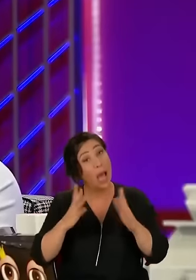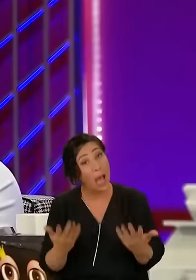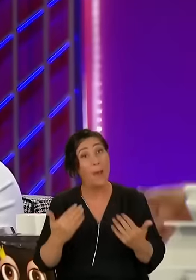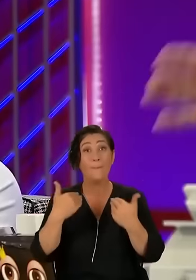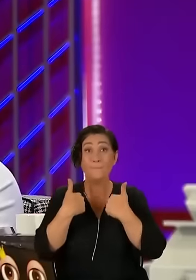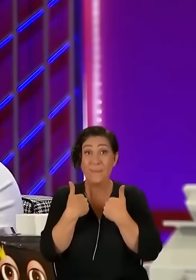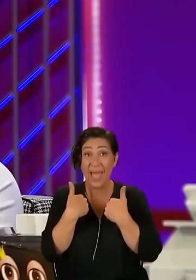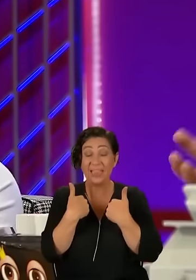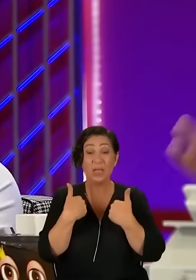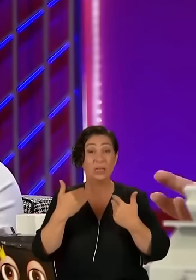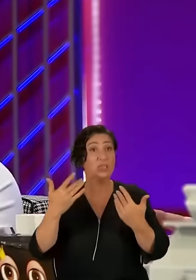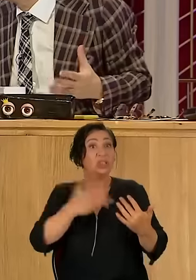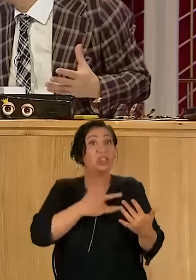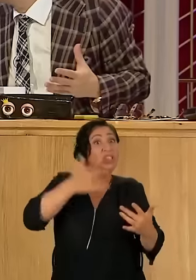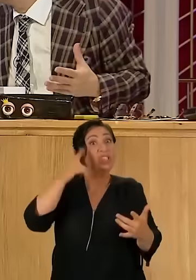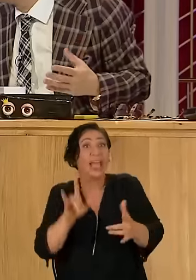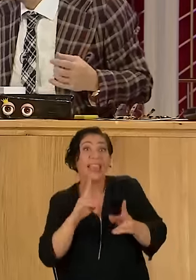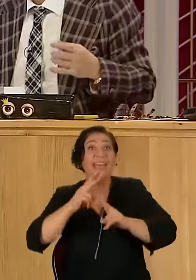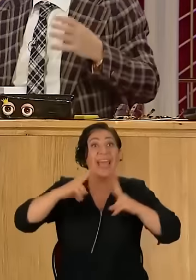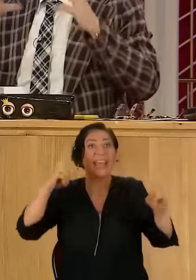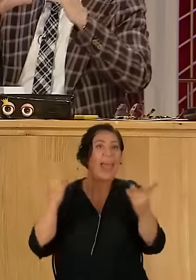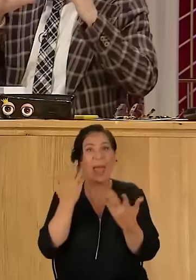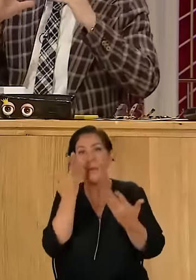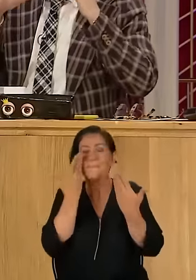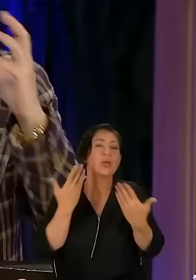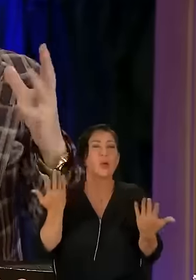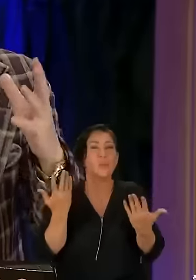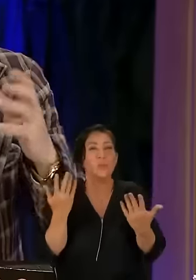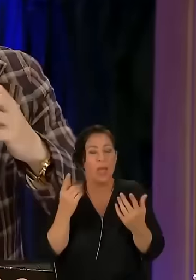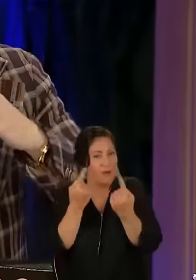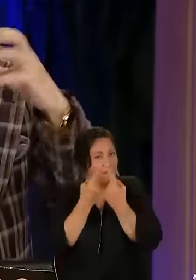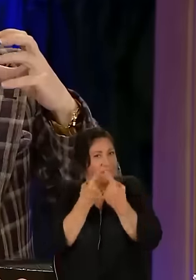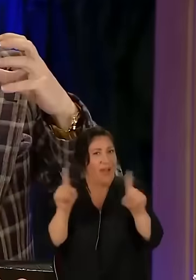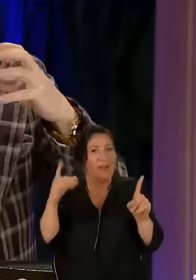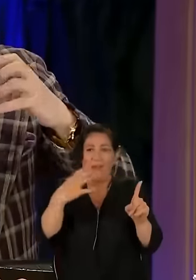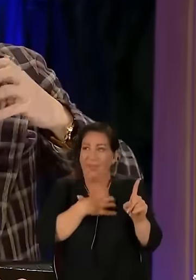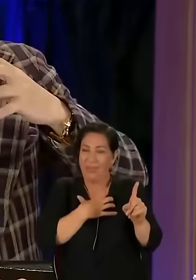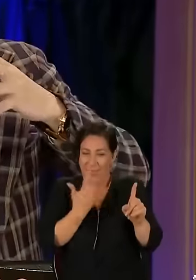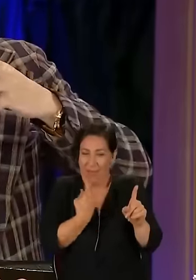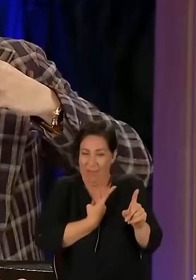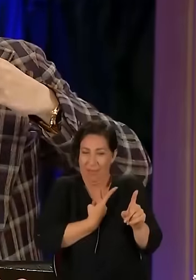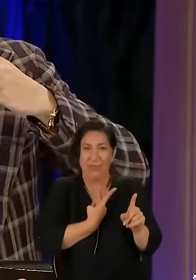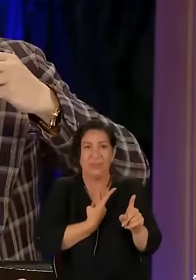ben cafcaflı renklere bayılıyorum. Ekspresif, yani kendini